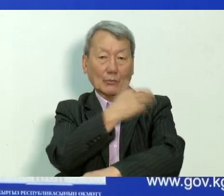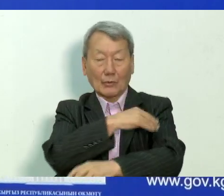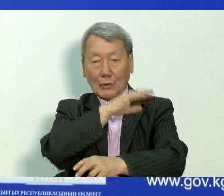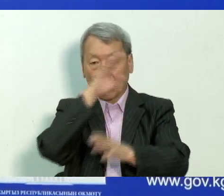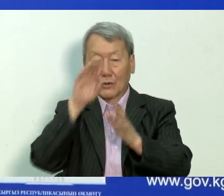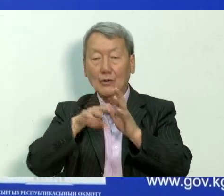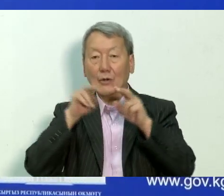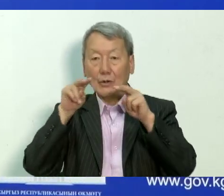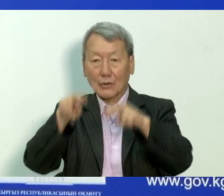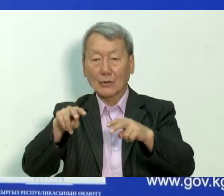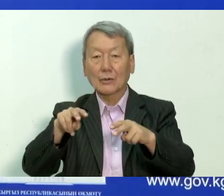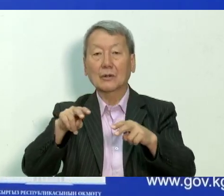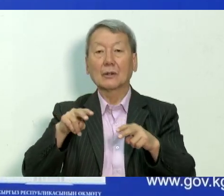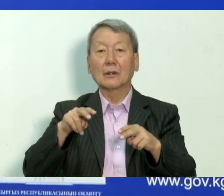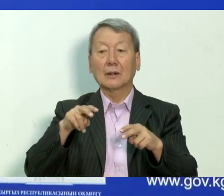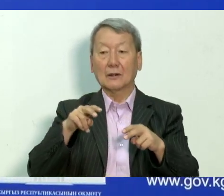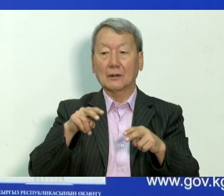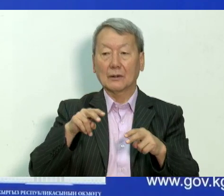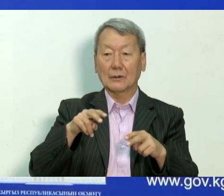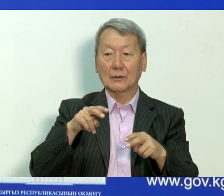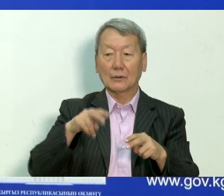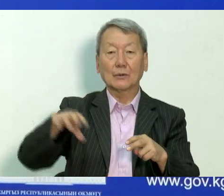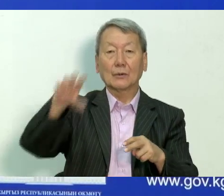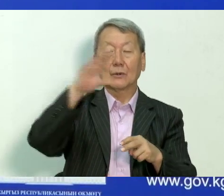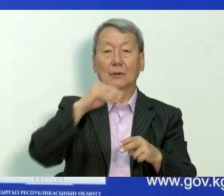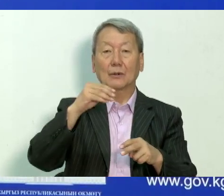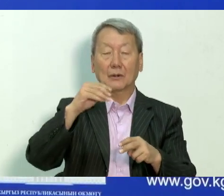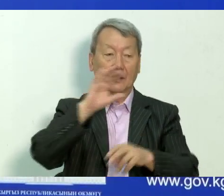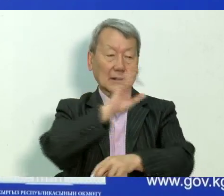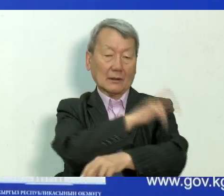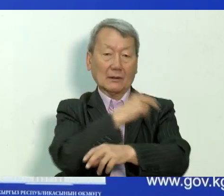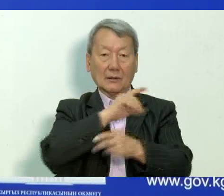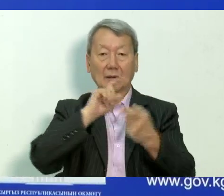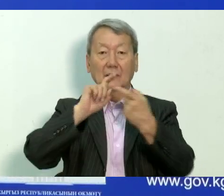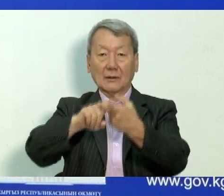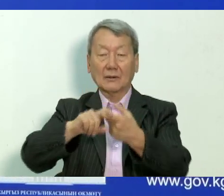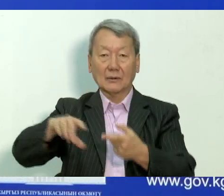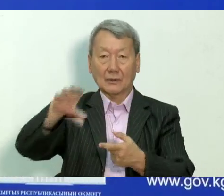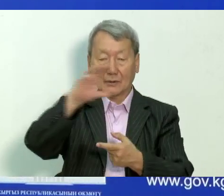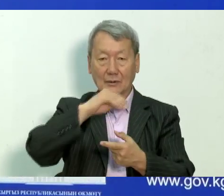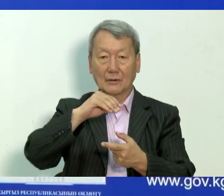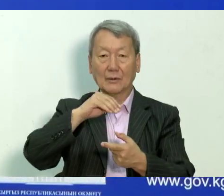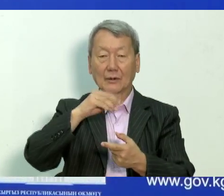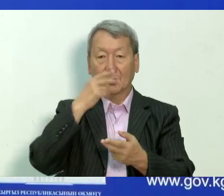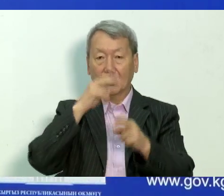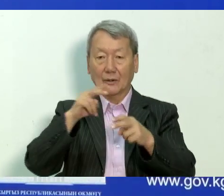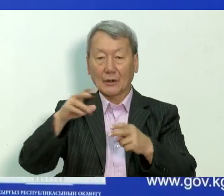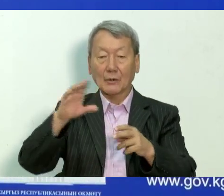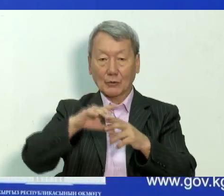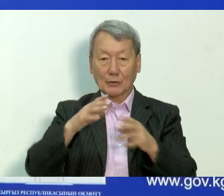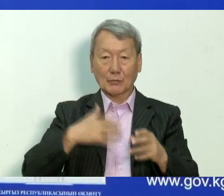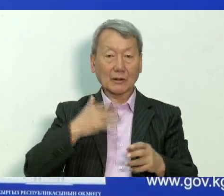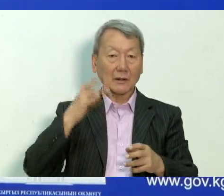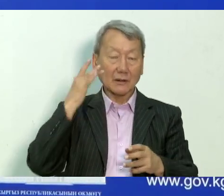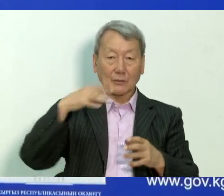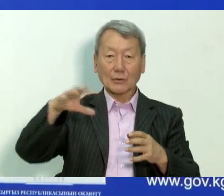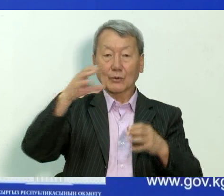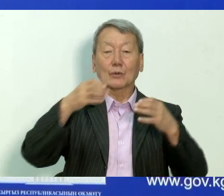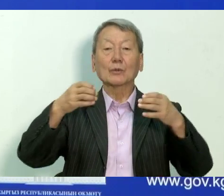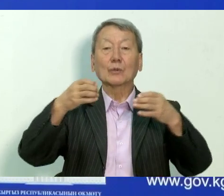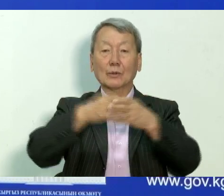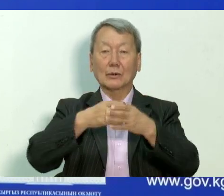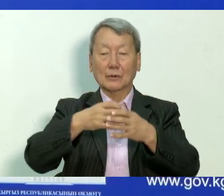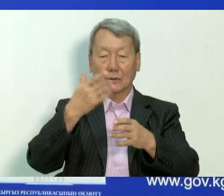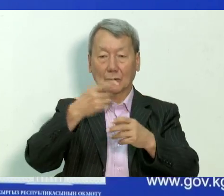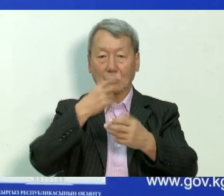көзөмөлдү талаптагыдай камсыз кылуу, өлкөдөгү эпидемиологиялык кырдаалдын курчушуна чара көрүү системасында өркүндөтүү